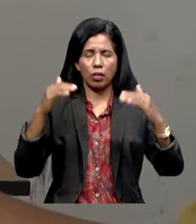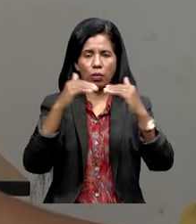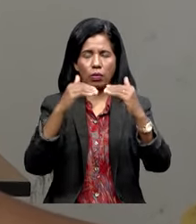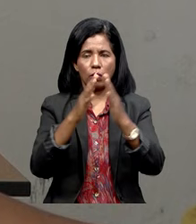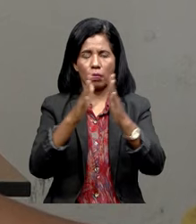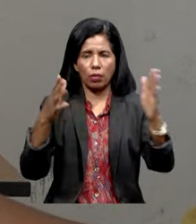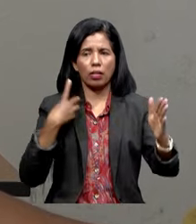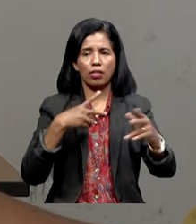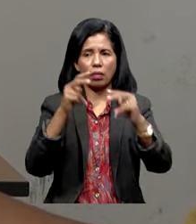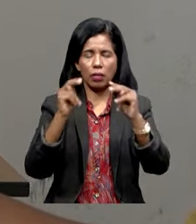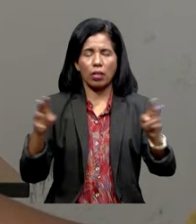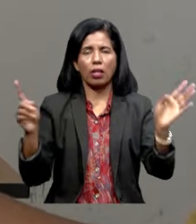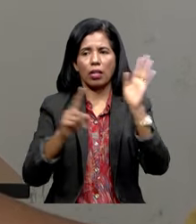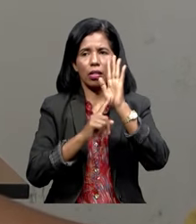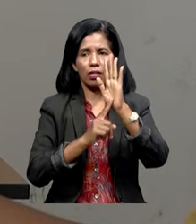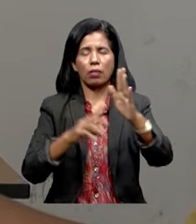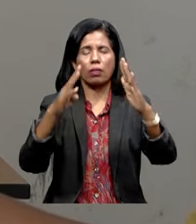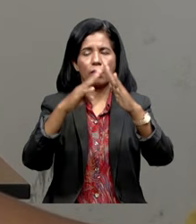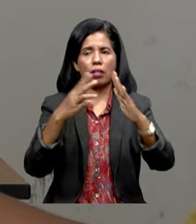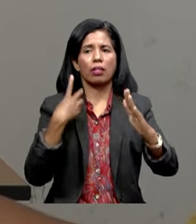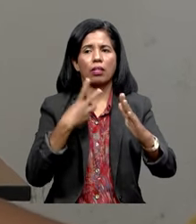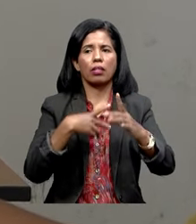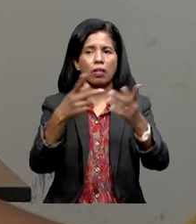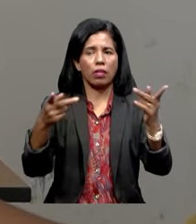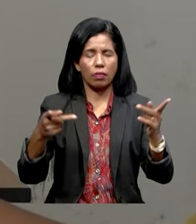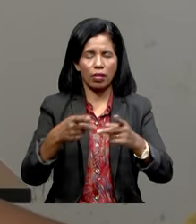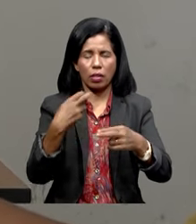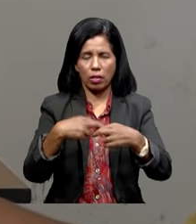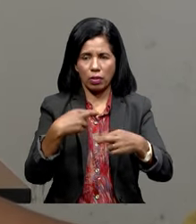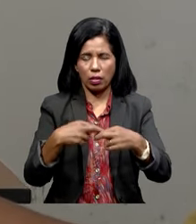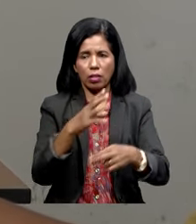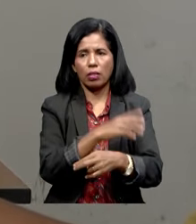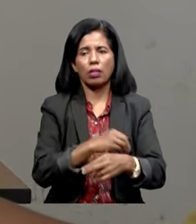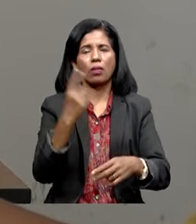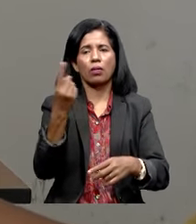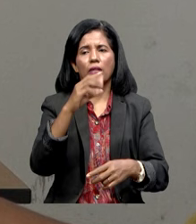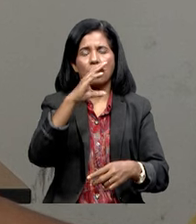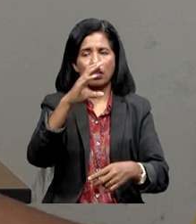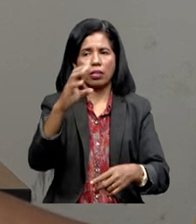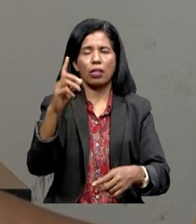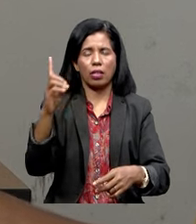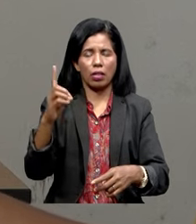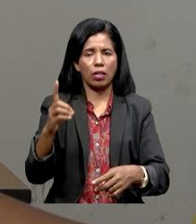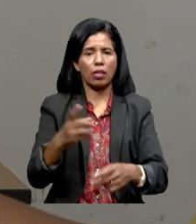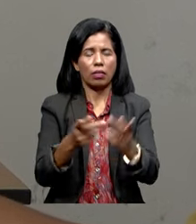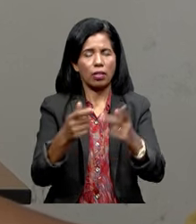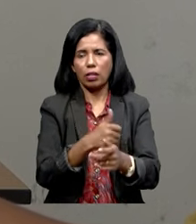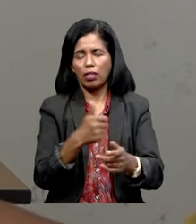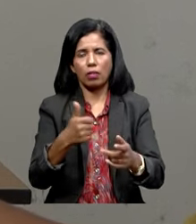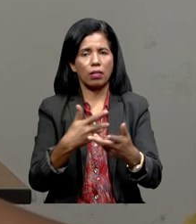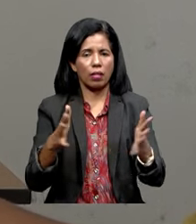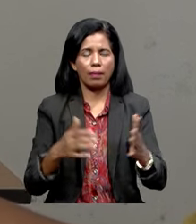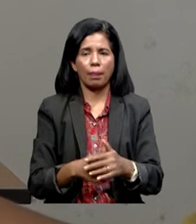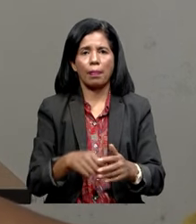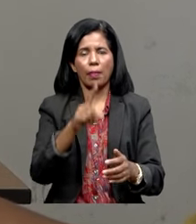maka itu persis jamu saya nesan umanaimus dalam rumah fatin aras kaita ya nih sosese dede restu dene lah ya. Ida